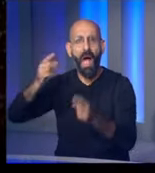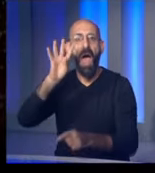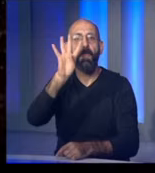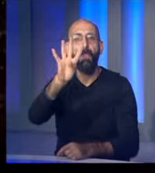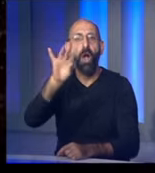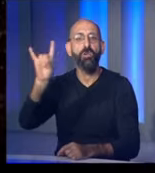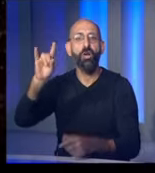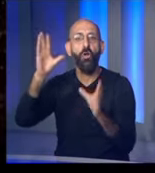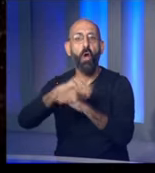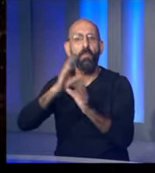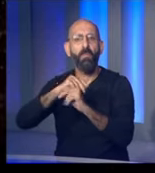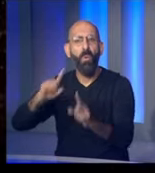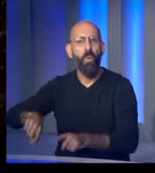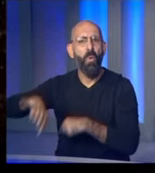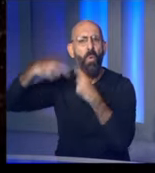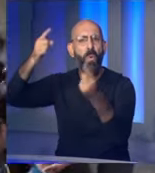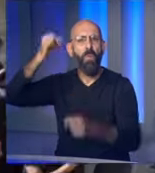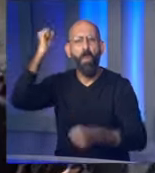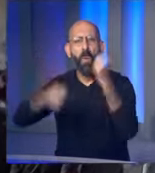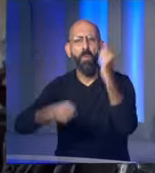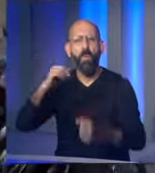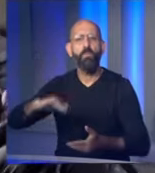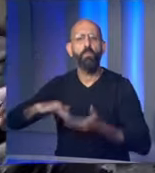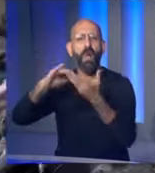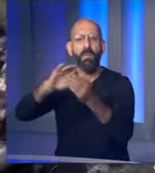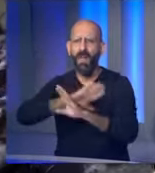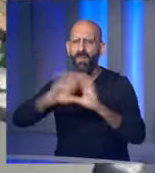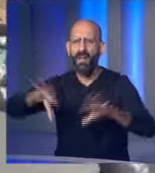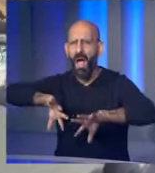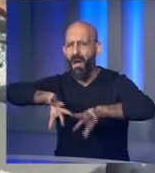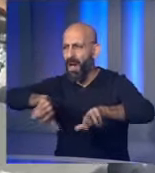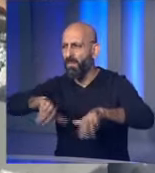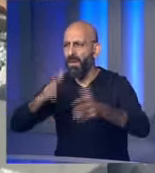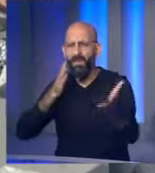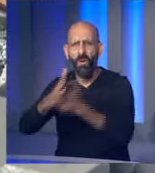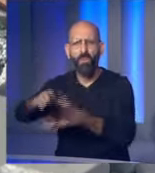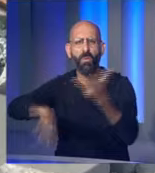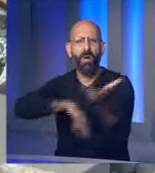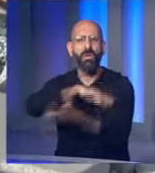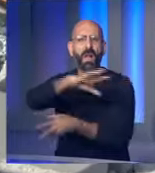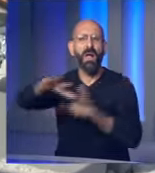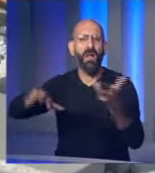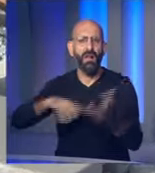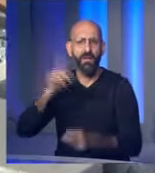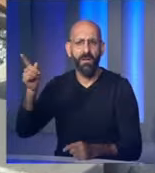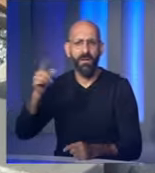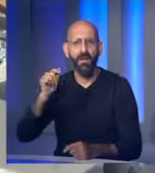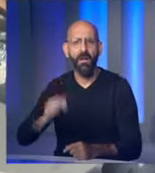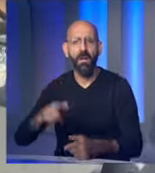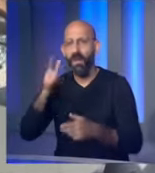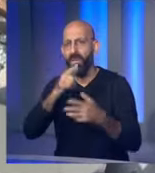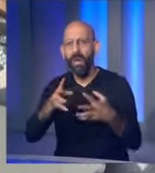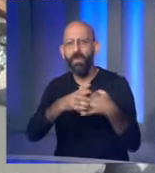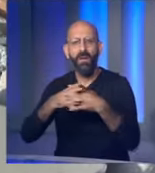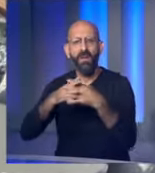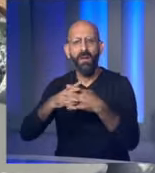من العدوان تفاقمت الازمه الانسانيه في القطاع مع شح المساعدات ونهبها من قبل عصابات سرقه